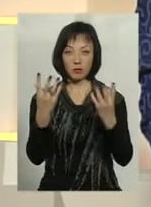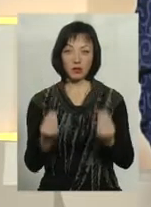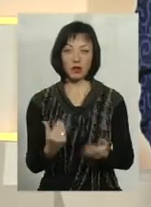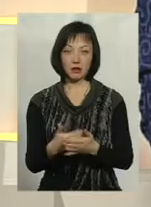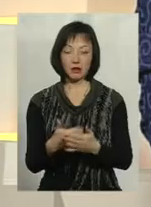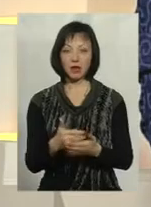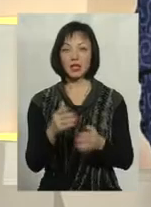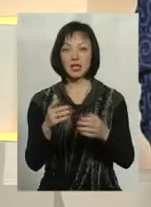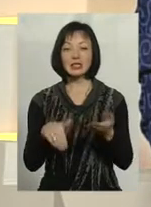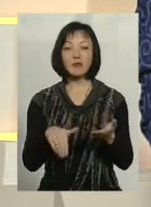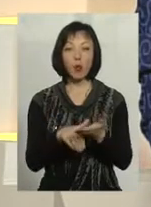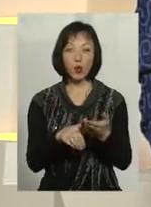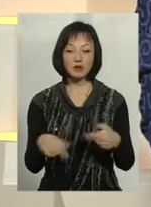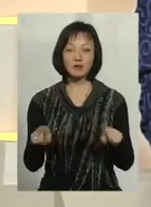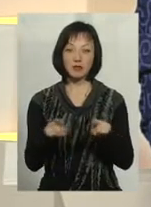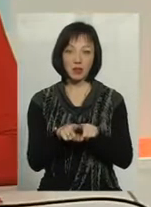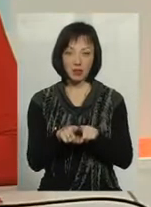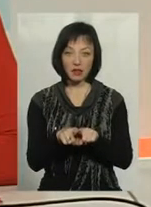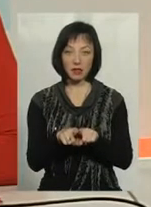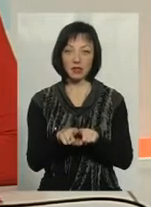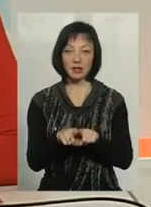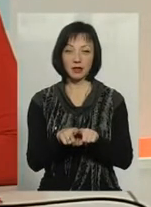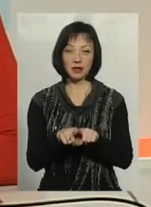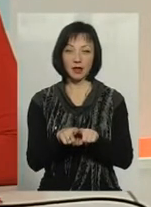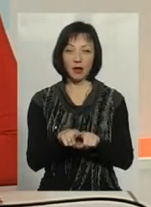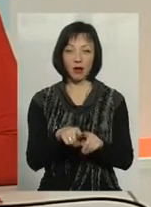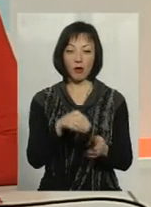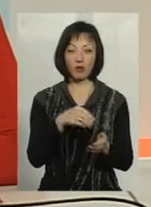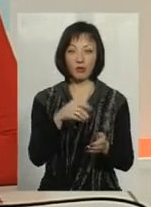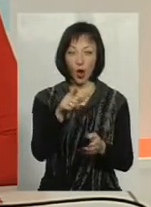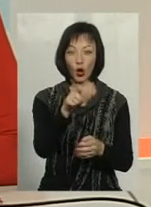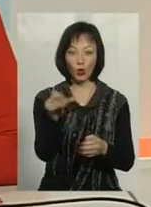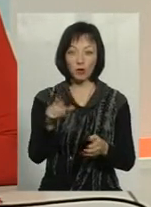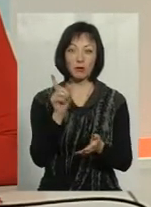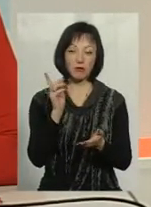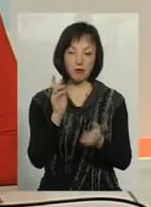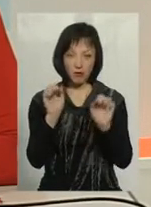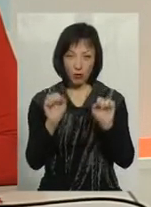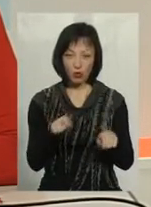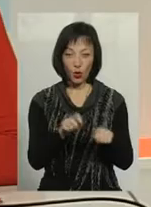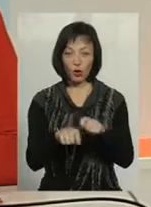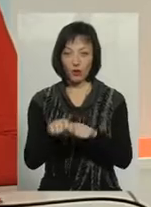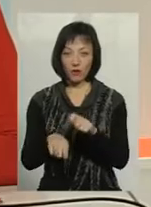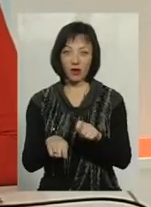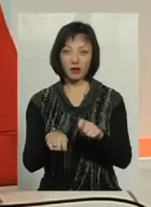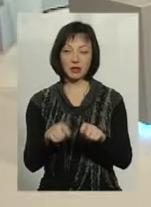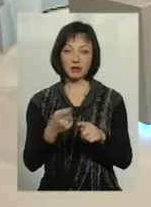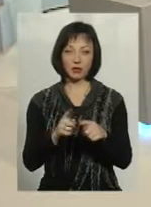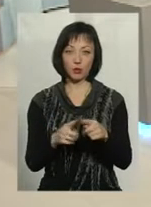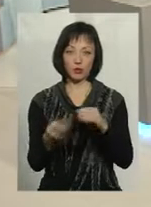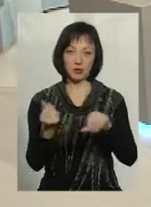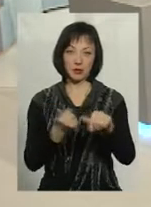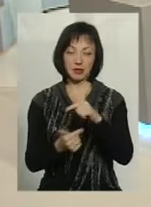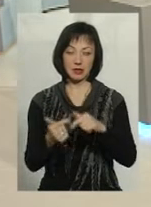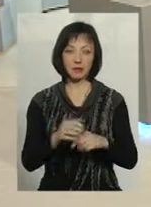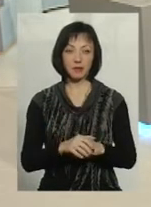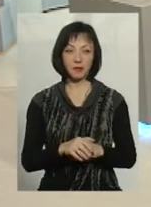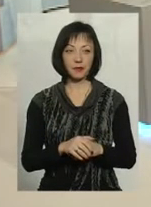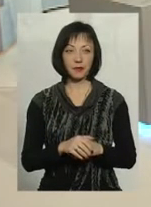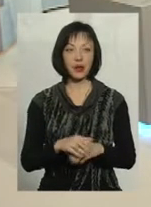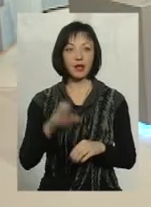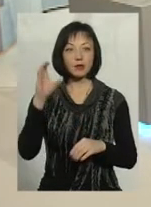до стоматолога звернулися і вам провели сьогодні певну процедуру, і ви вправі требувати все-таки чек, і вам надають, нададуть